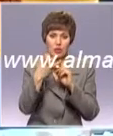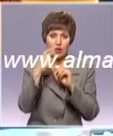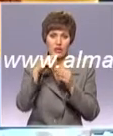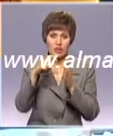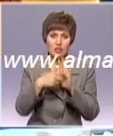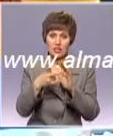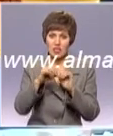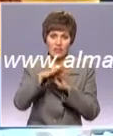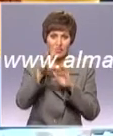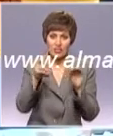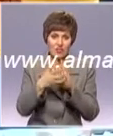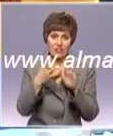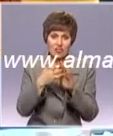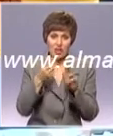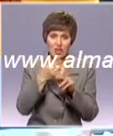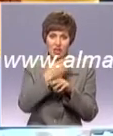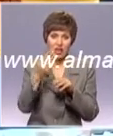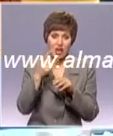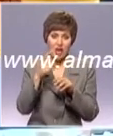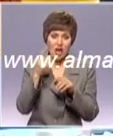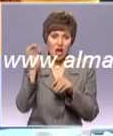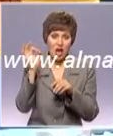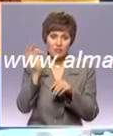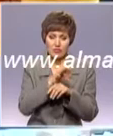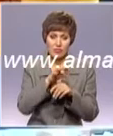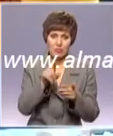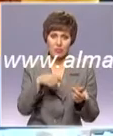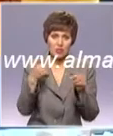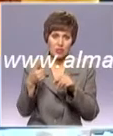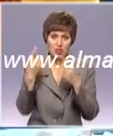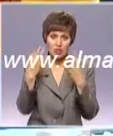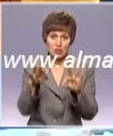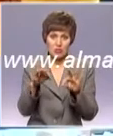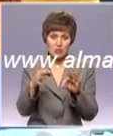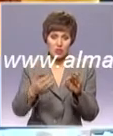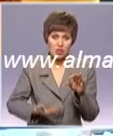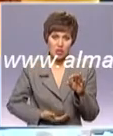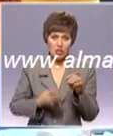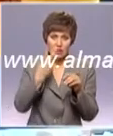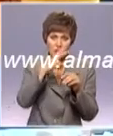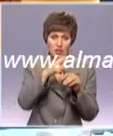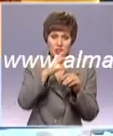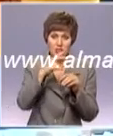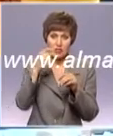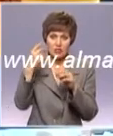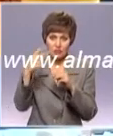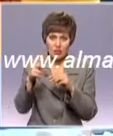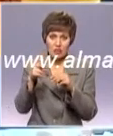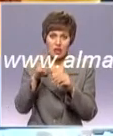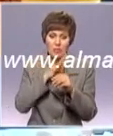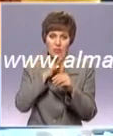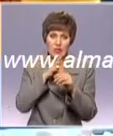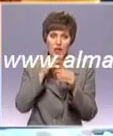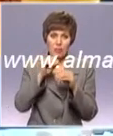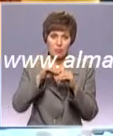хватило. Их автоматически перевели на программу «Доступное жилье 2020». Вы деньги свои накапливаете в банке и